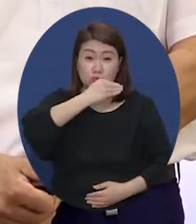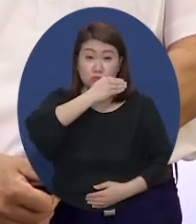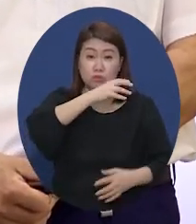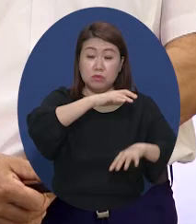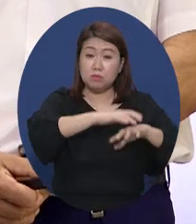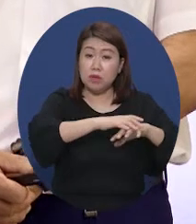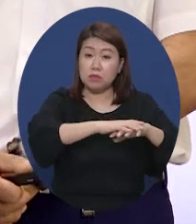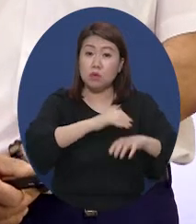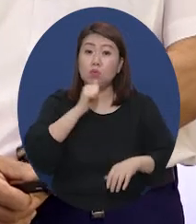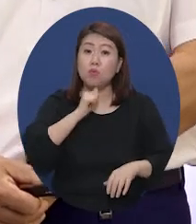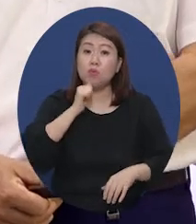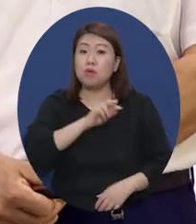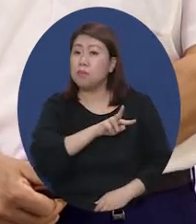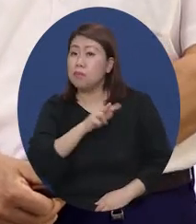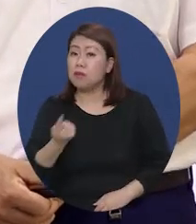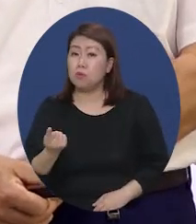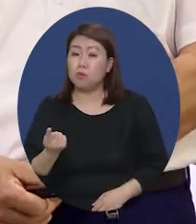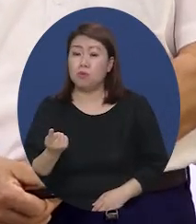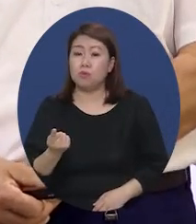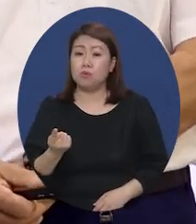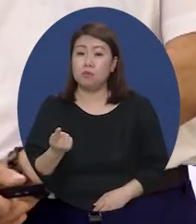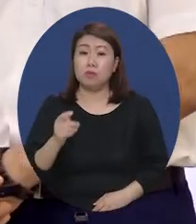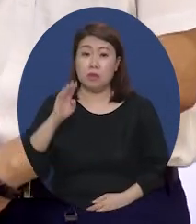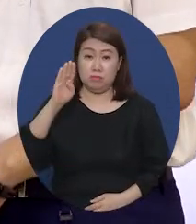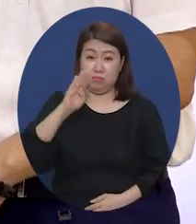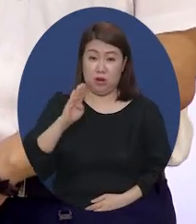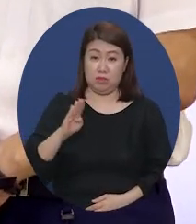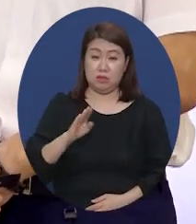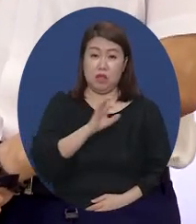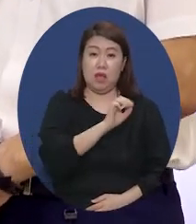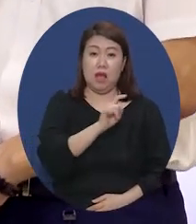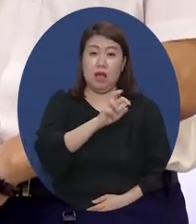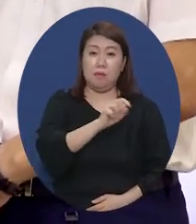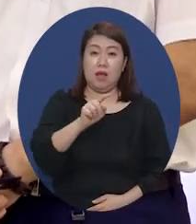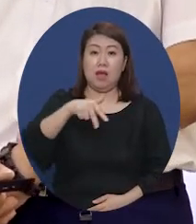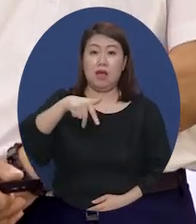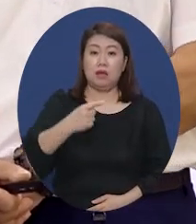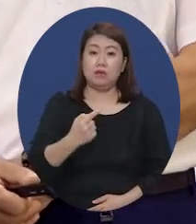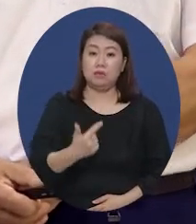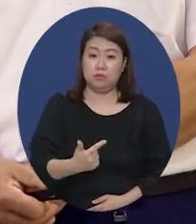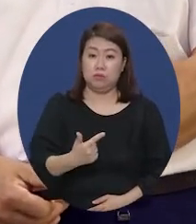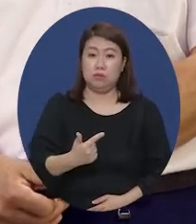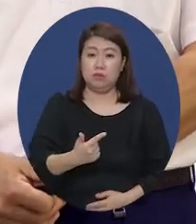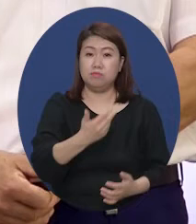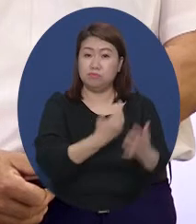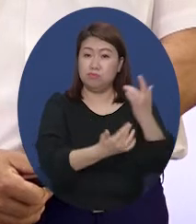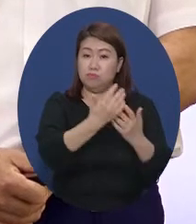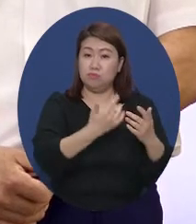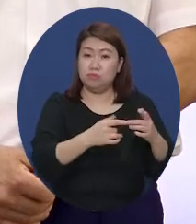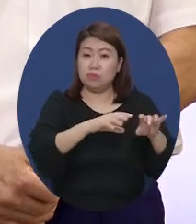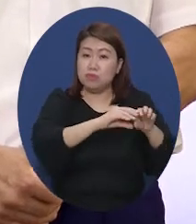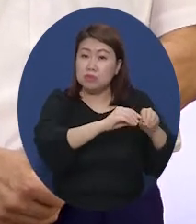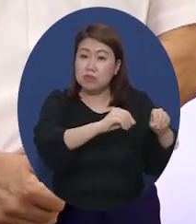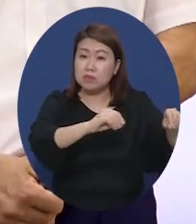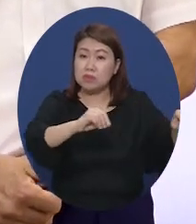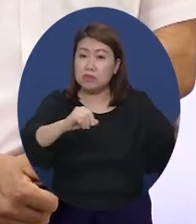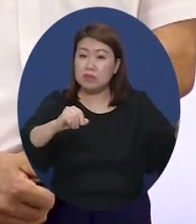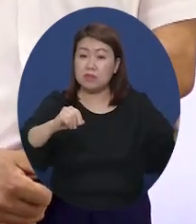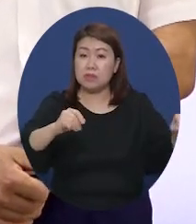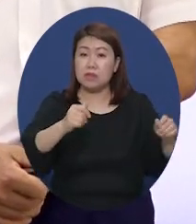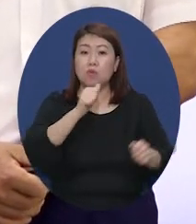옥수수 농장이 다시 대두를 생산하는 지역으로 바뀌게 되고, 브라질은 아마존을 밀어붙여서 불태우고 해서